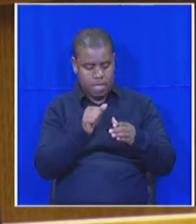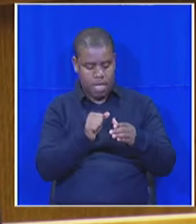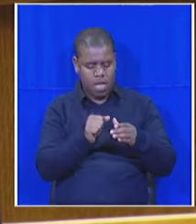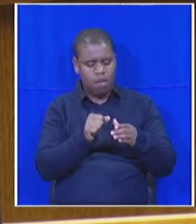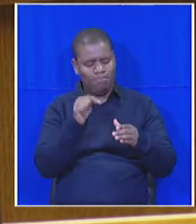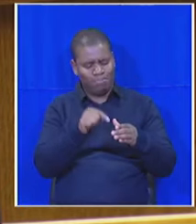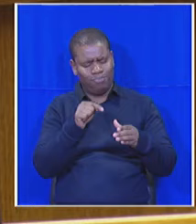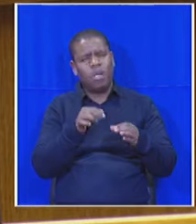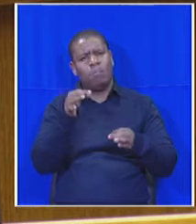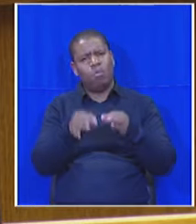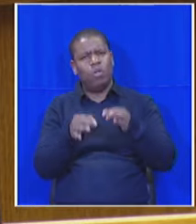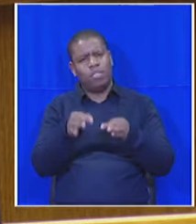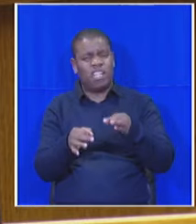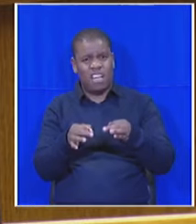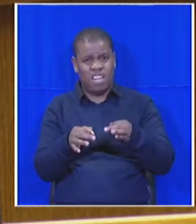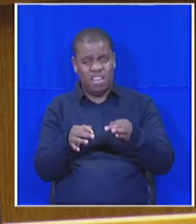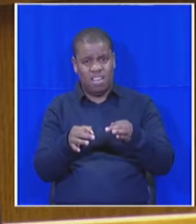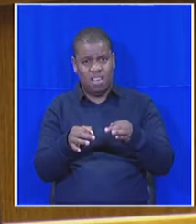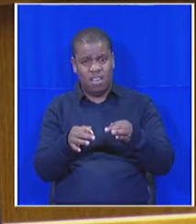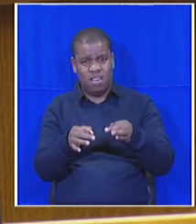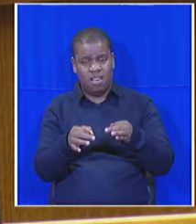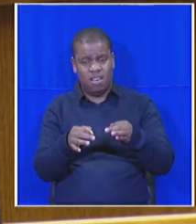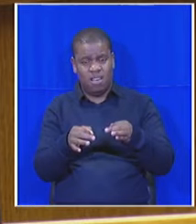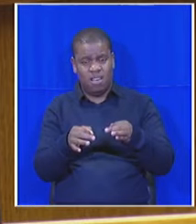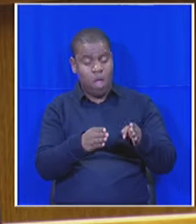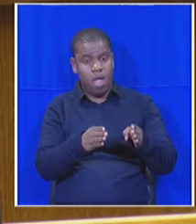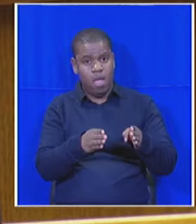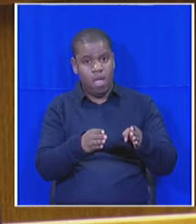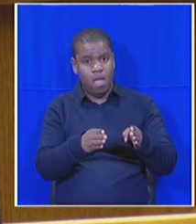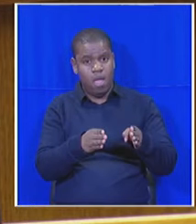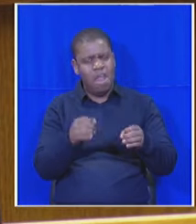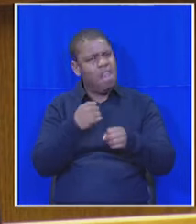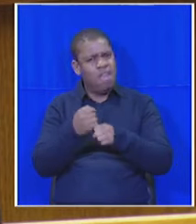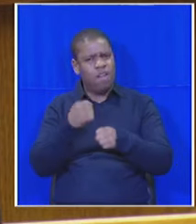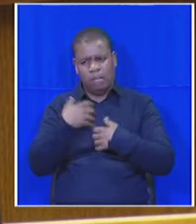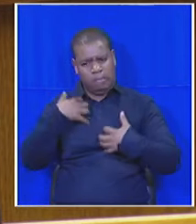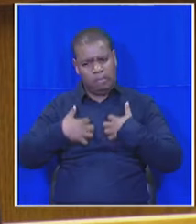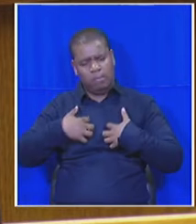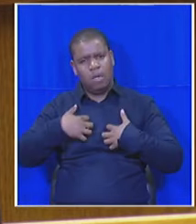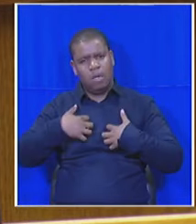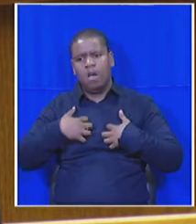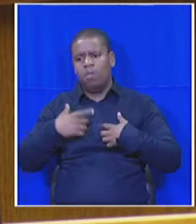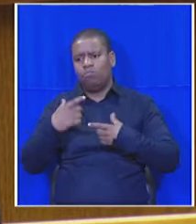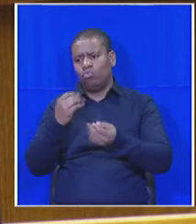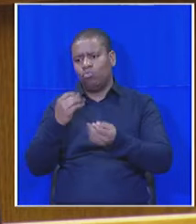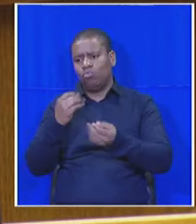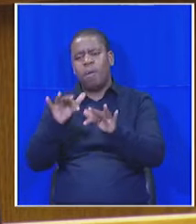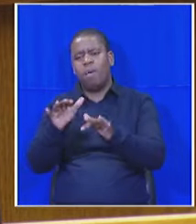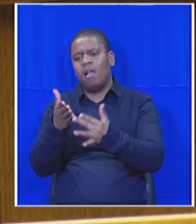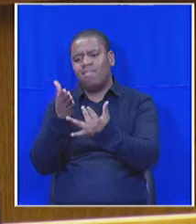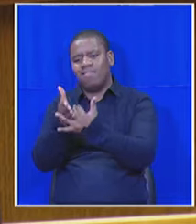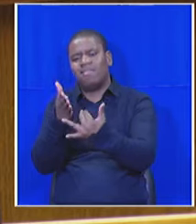nawo umdla wokuba le mali mayifumaneke kuba kaloku ingase yenze